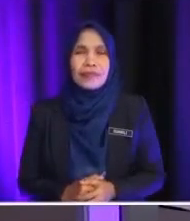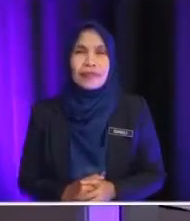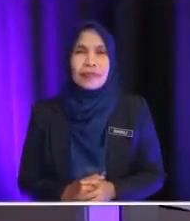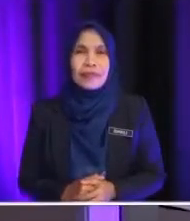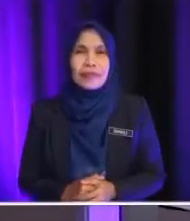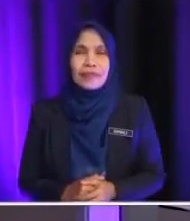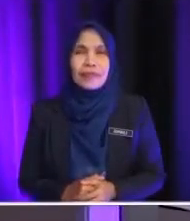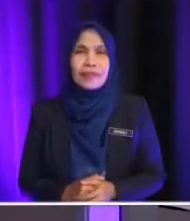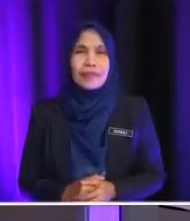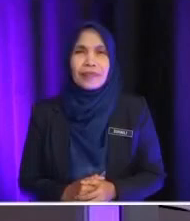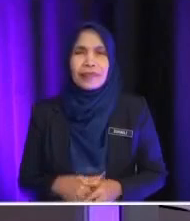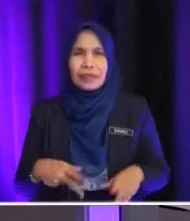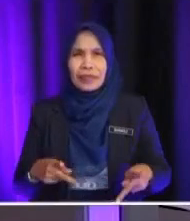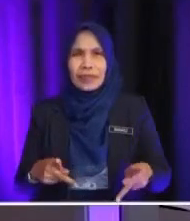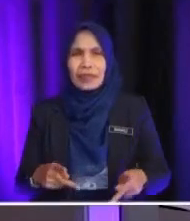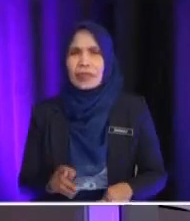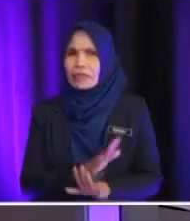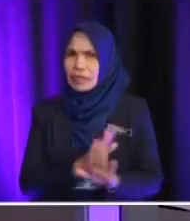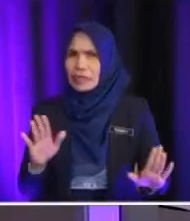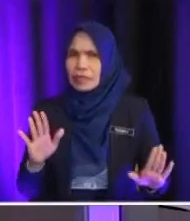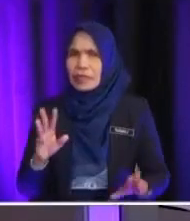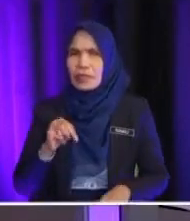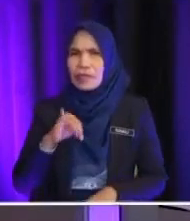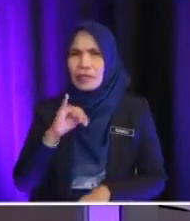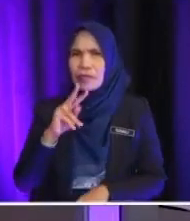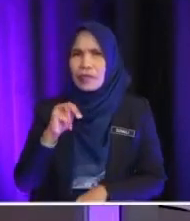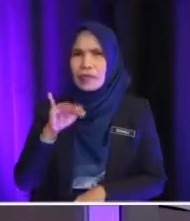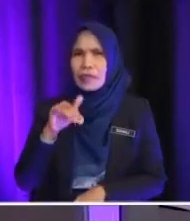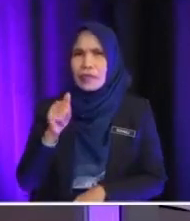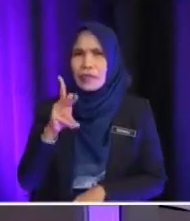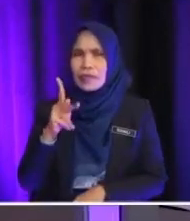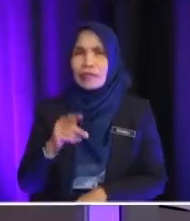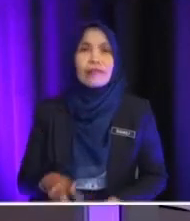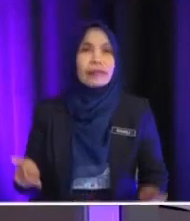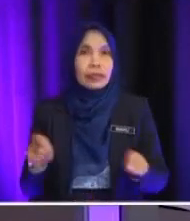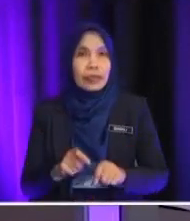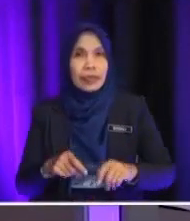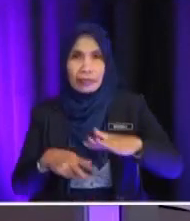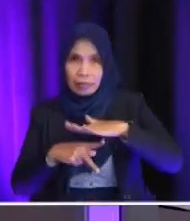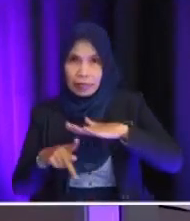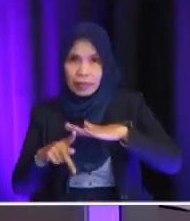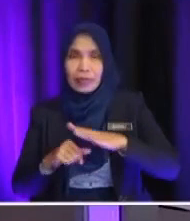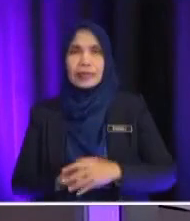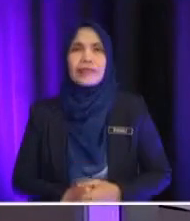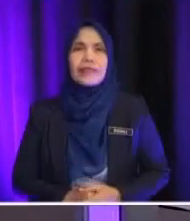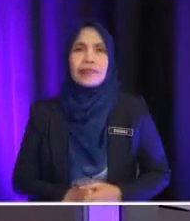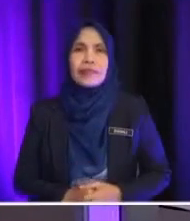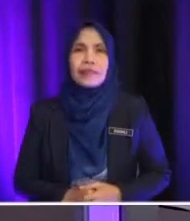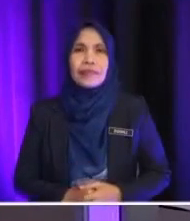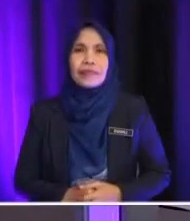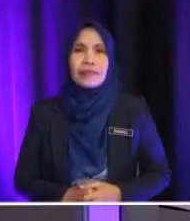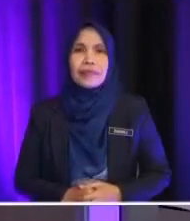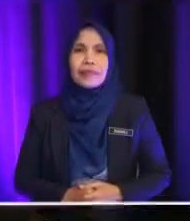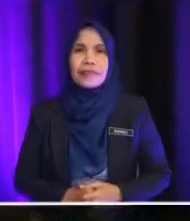yang menggunakan tanpa minyak seperti memanggang. Lagi memanggang